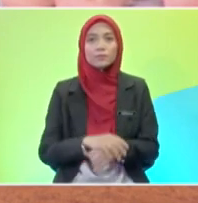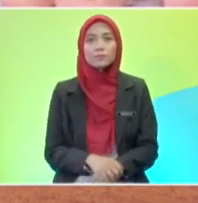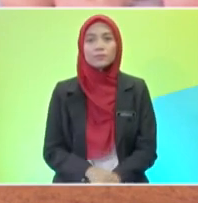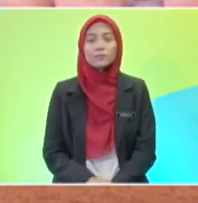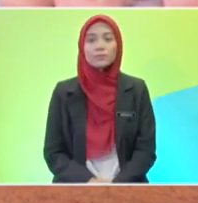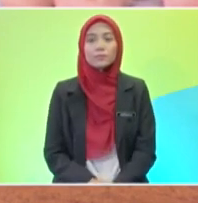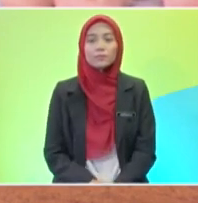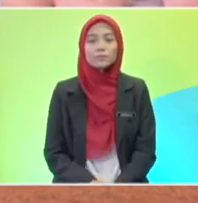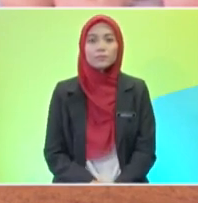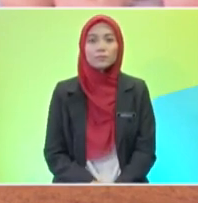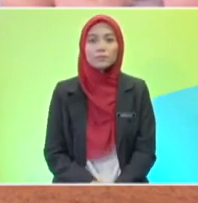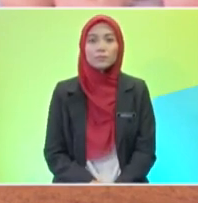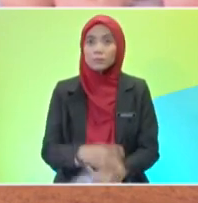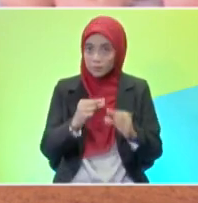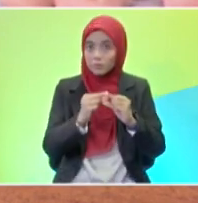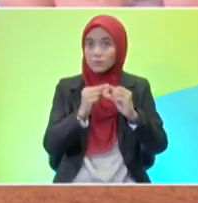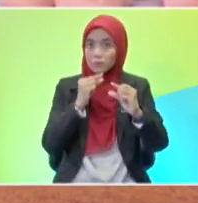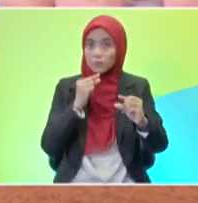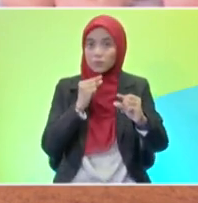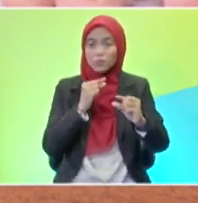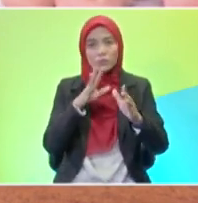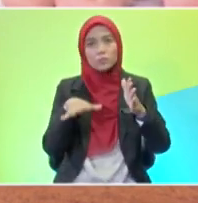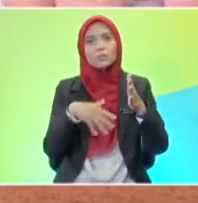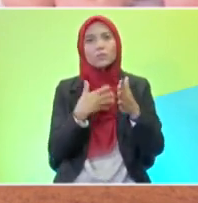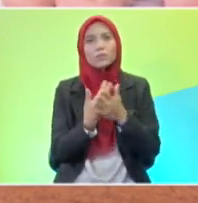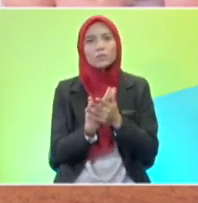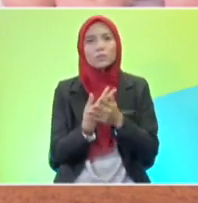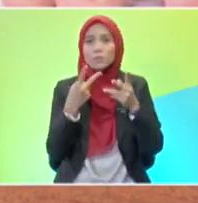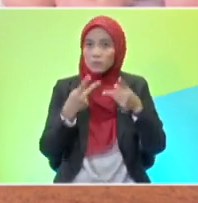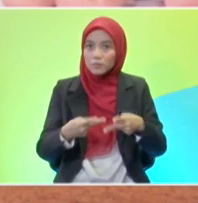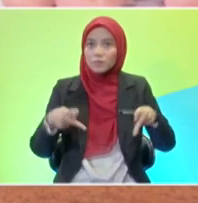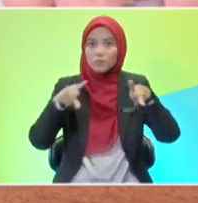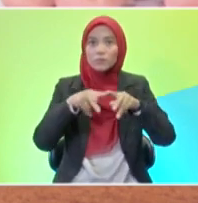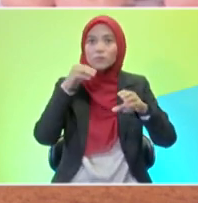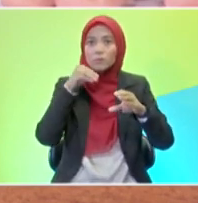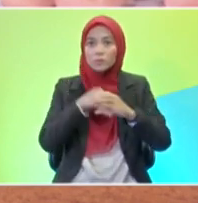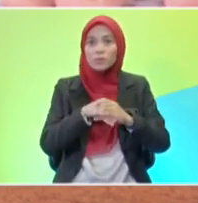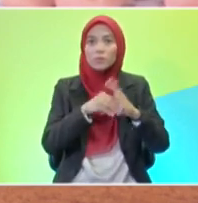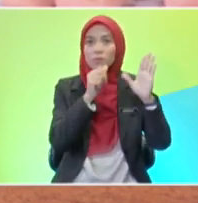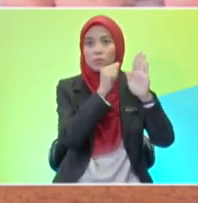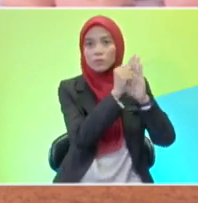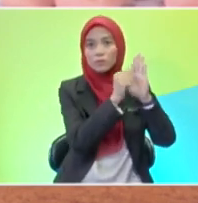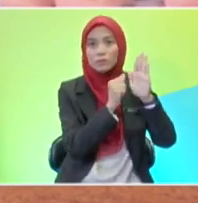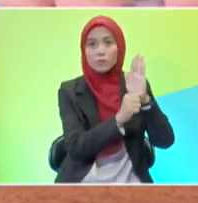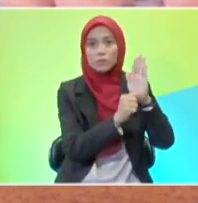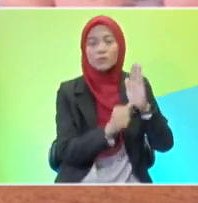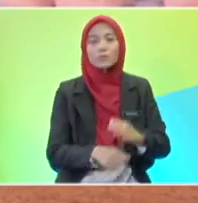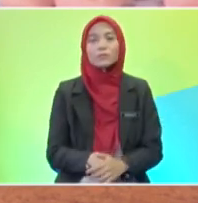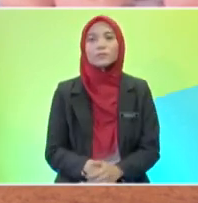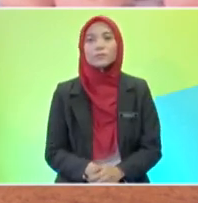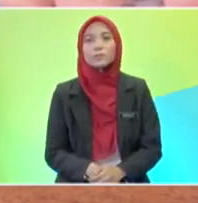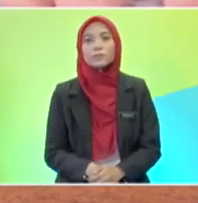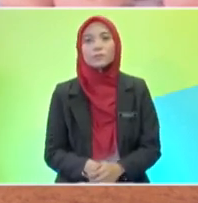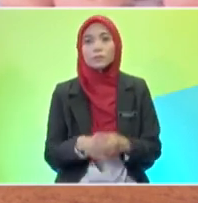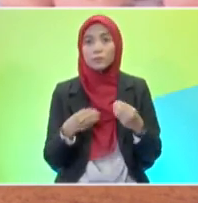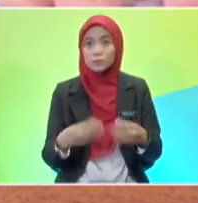ketebalannya sebab garis yang garis ini pun memainkan peranan yang penting untuk menghasilkan sebuah karya kita hmm selepas kita